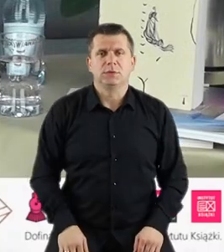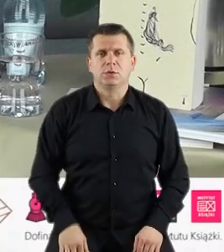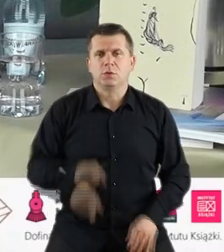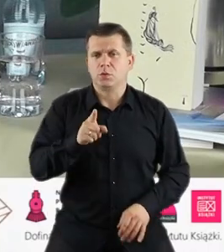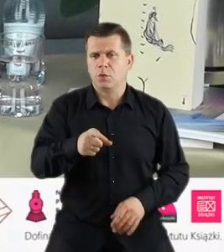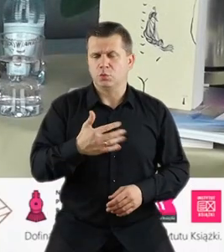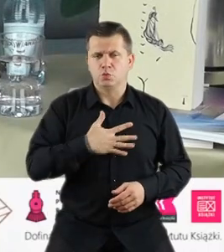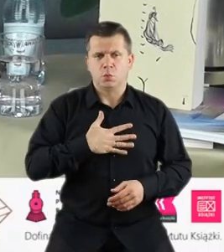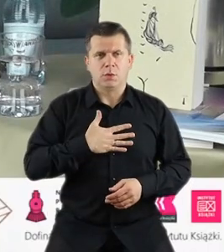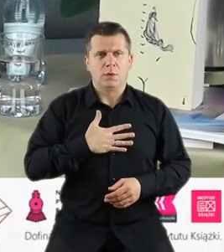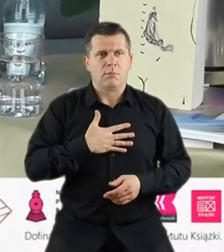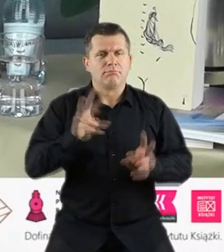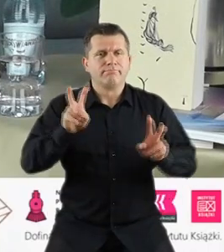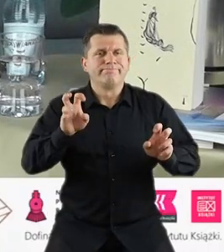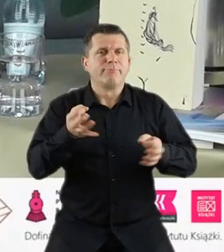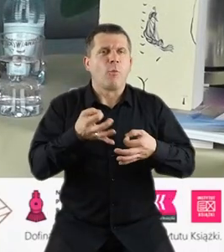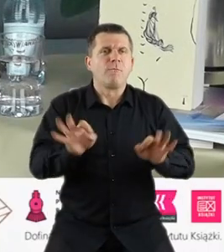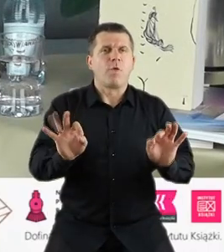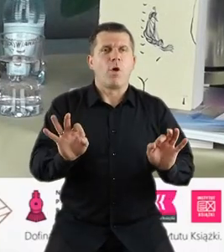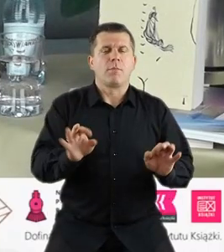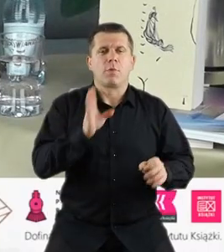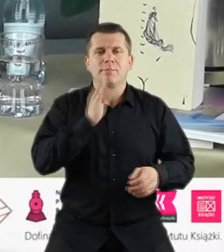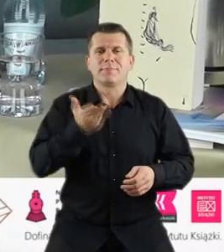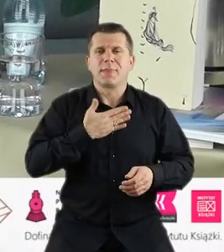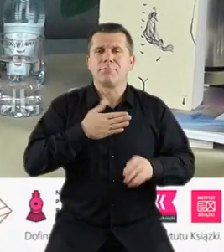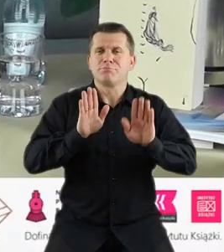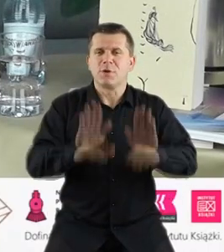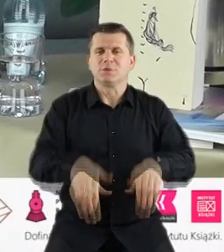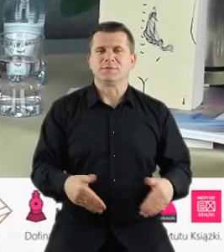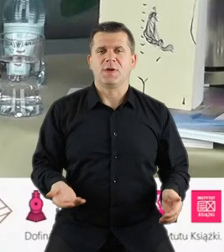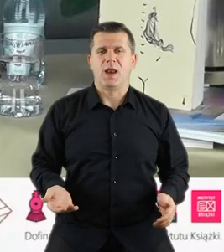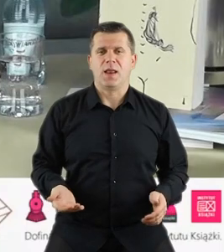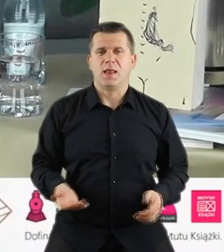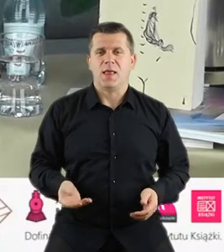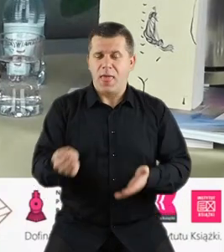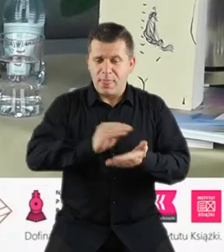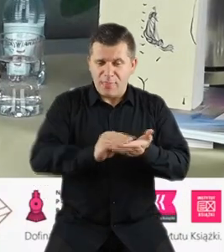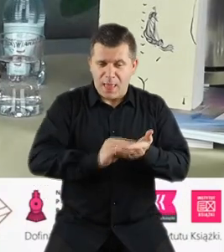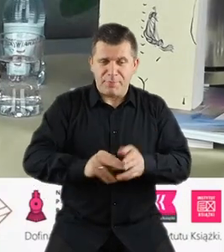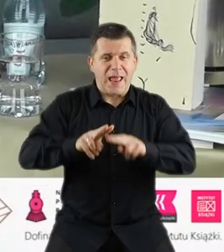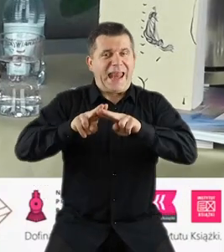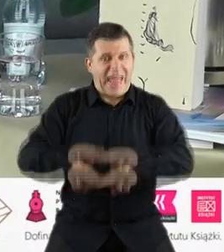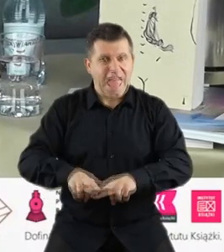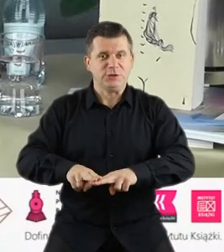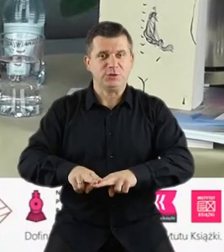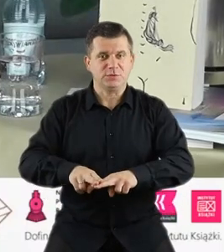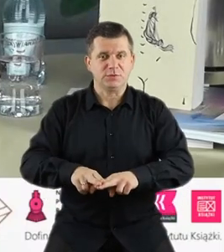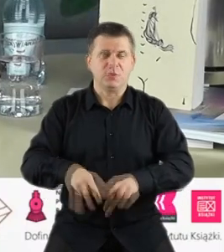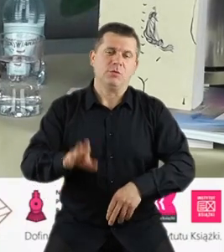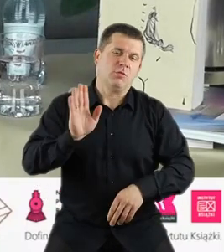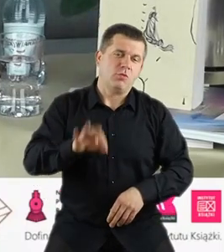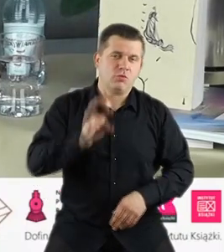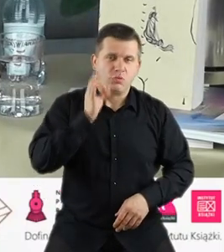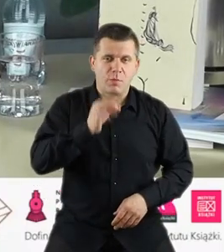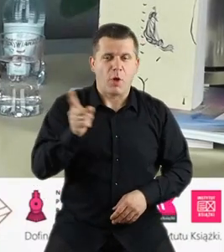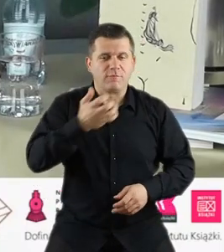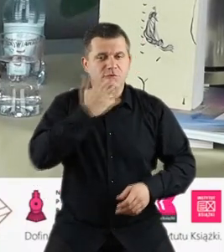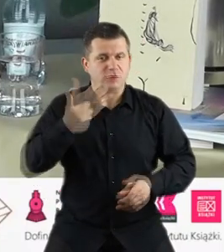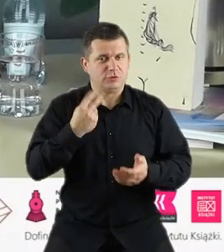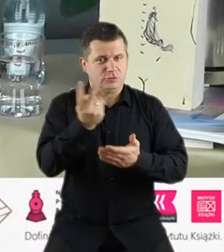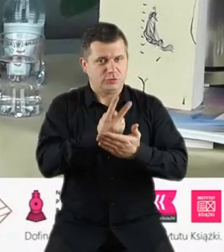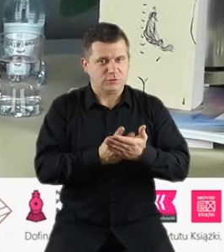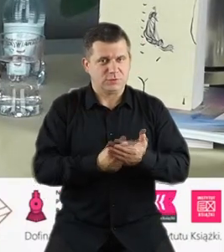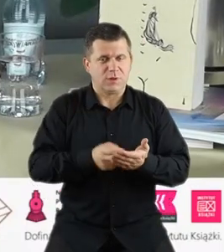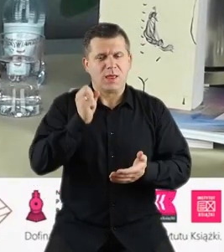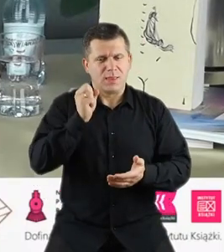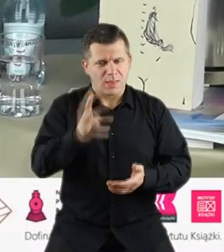I to było tak uwalniające, to było takie jak przyzwolenie, nie? Że napisz resztę. Dobra. On wcześniej czytał.